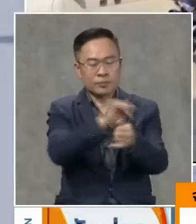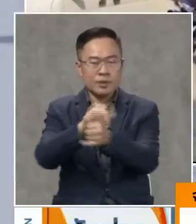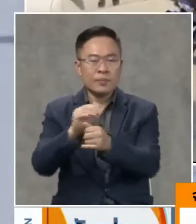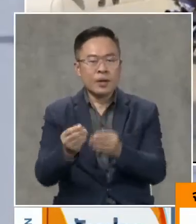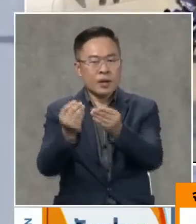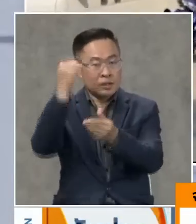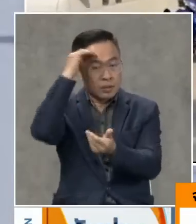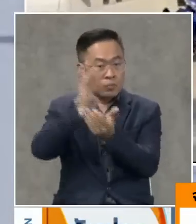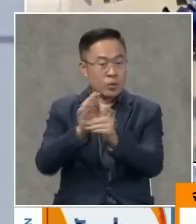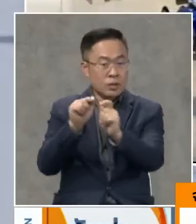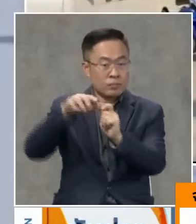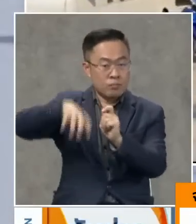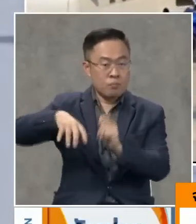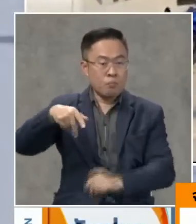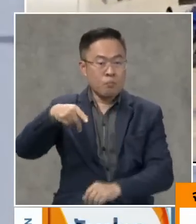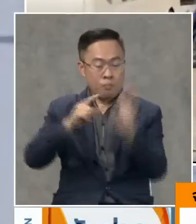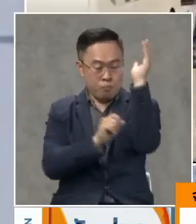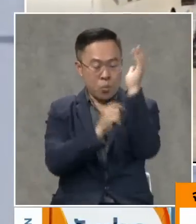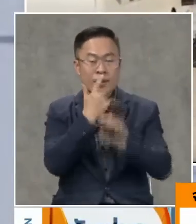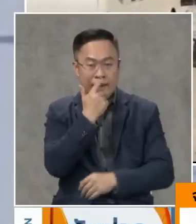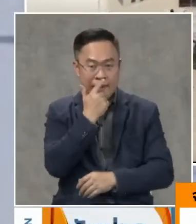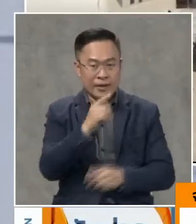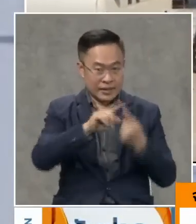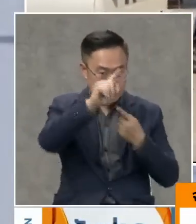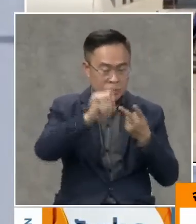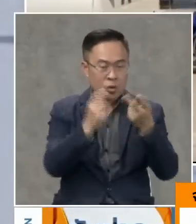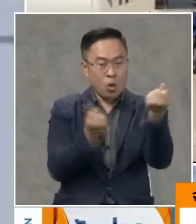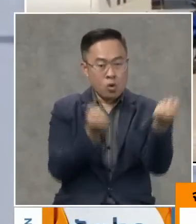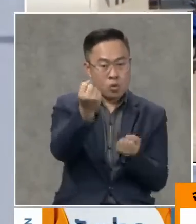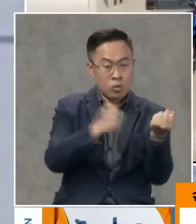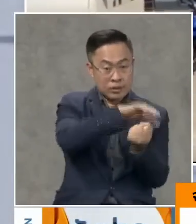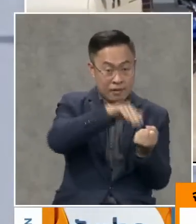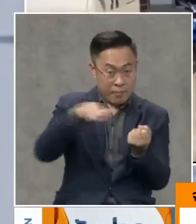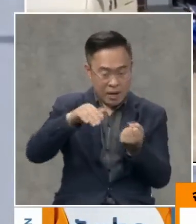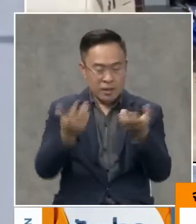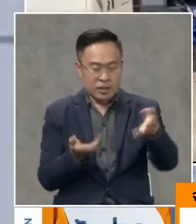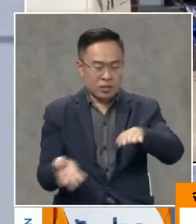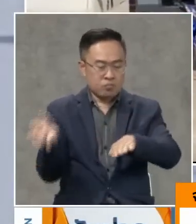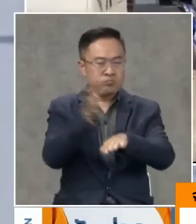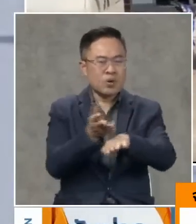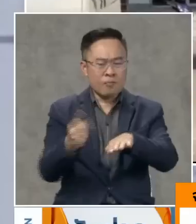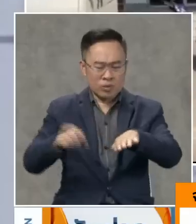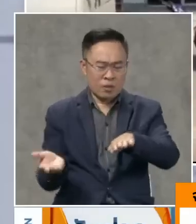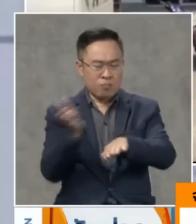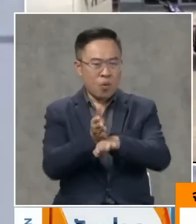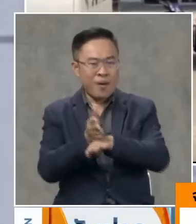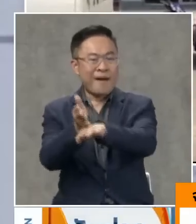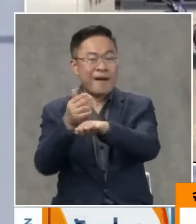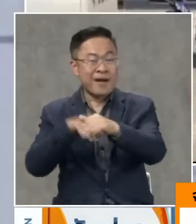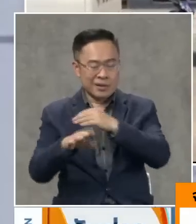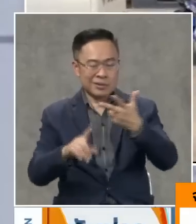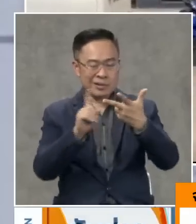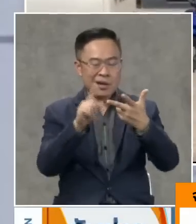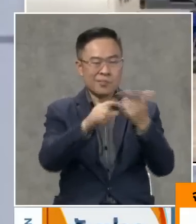ล้วค่ะแล้วตำรวจเองยังไปตามตรวจยึดรถตู้รถกระบะที่ใช้ในการก่อเหตุรวมไปถึงขยายผลผู้ร่วมขบวนการ